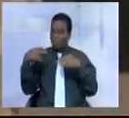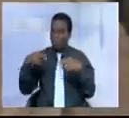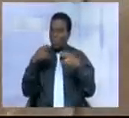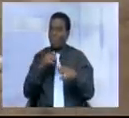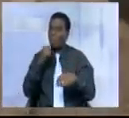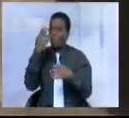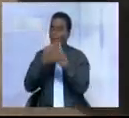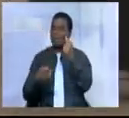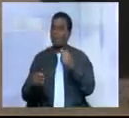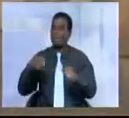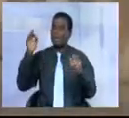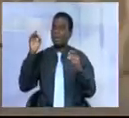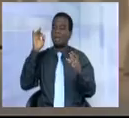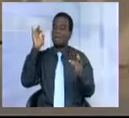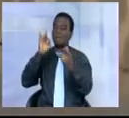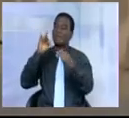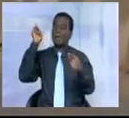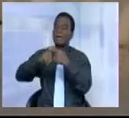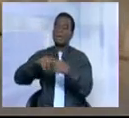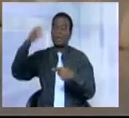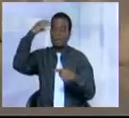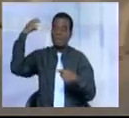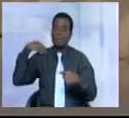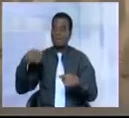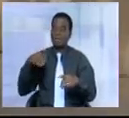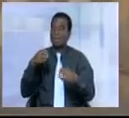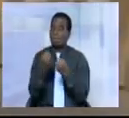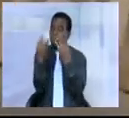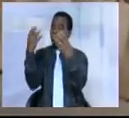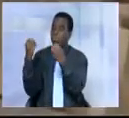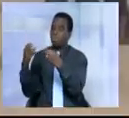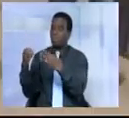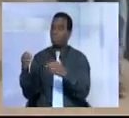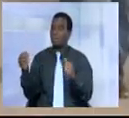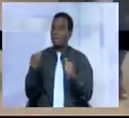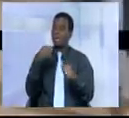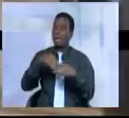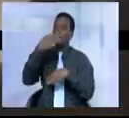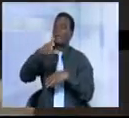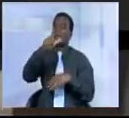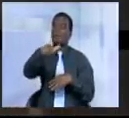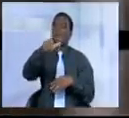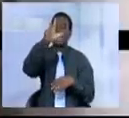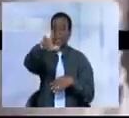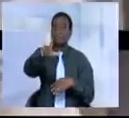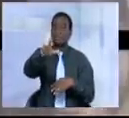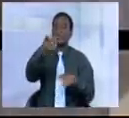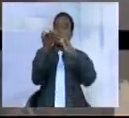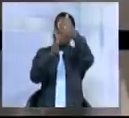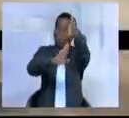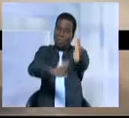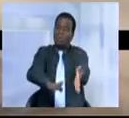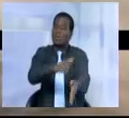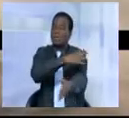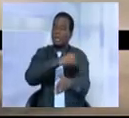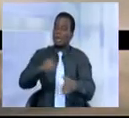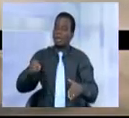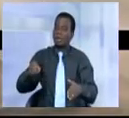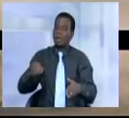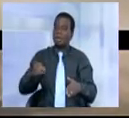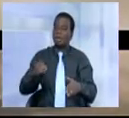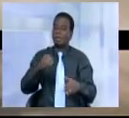pas manqué d'atteindre la capitale. Un attentat suicide visant des recrues de l'armée a fait 23 morts et 30 blessés à Bagdad.